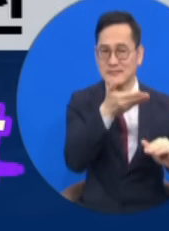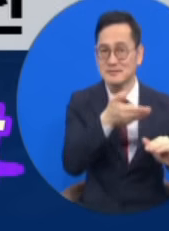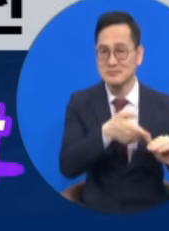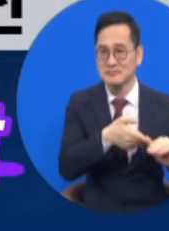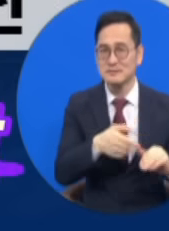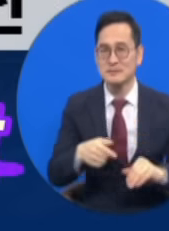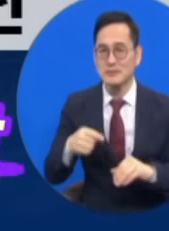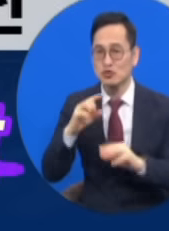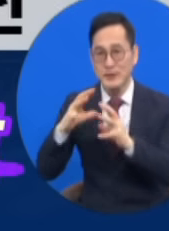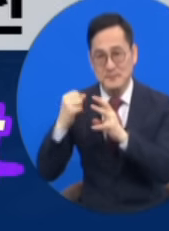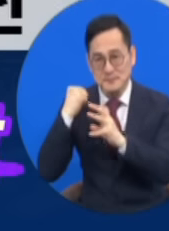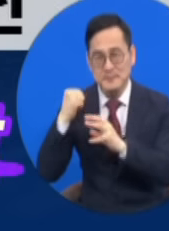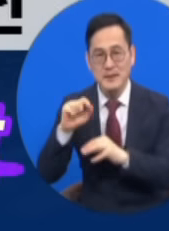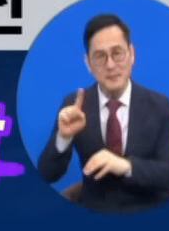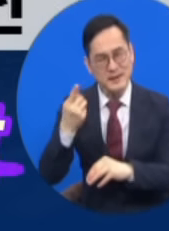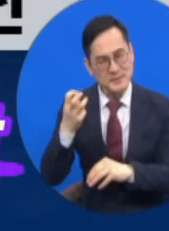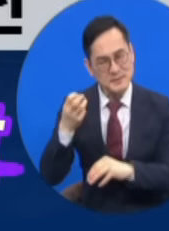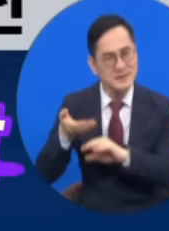있습니다.